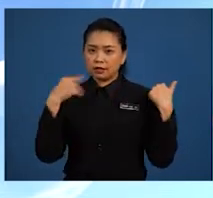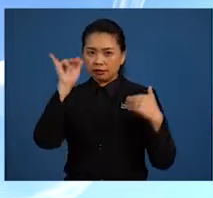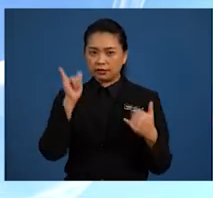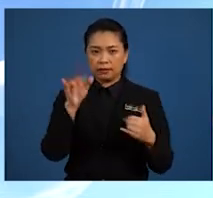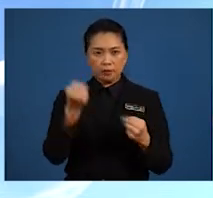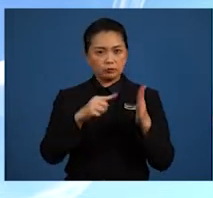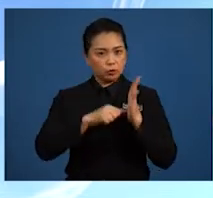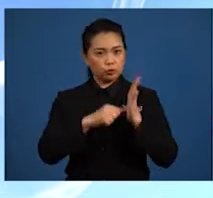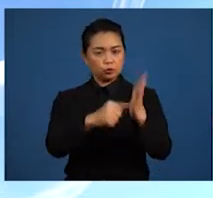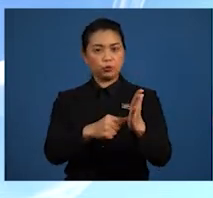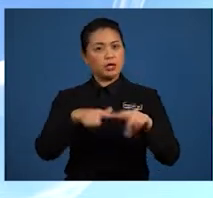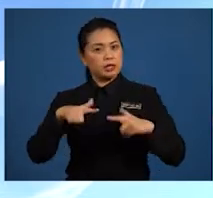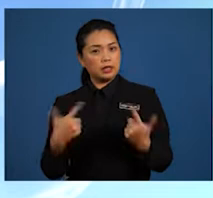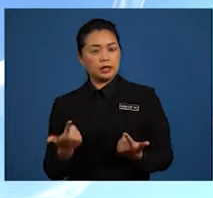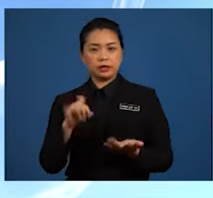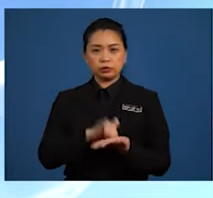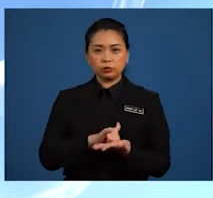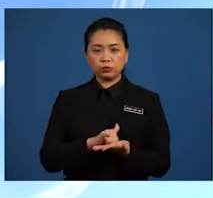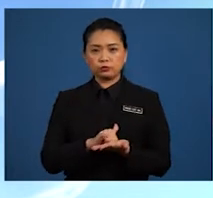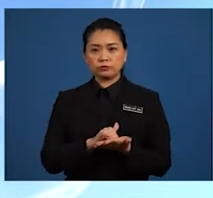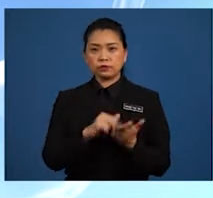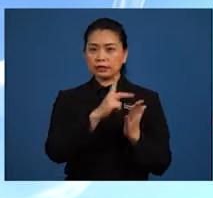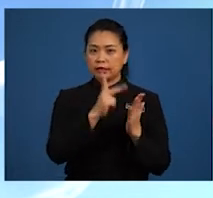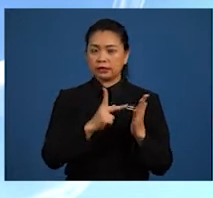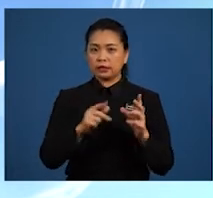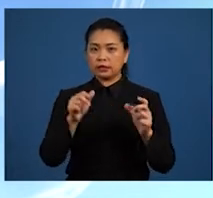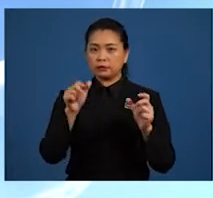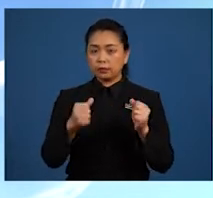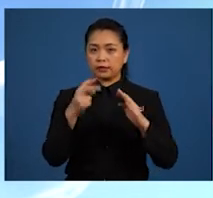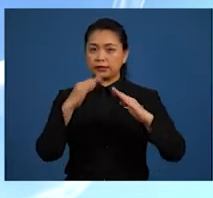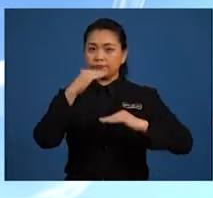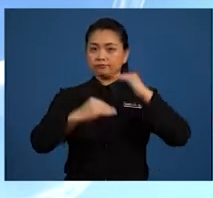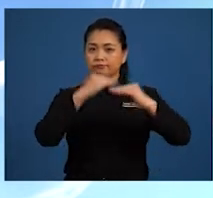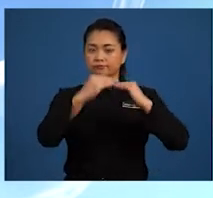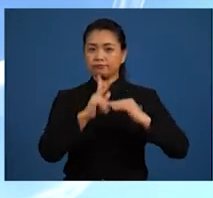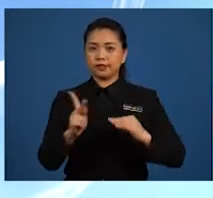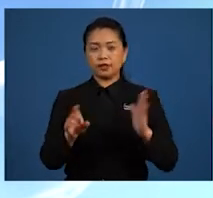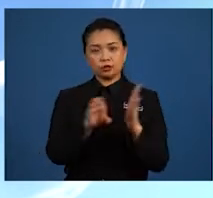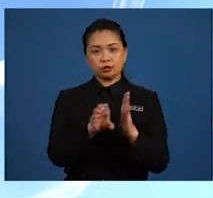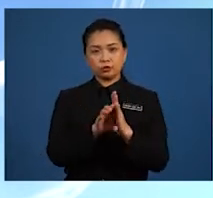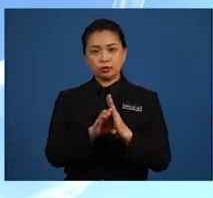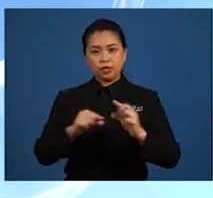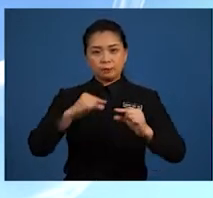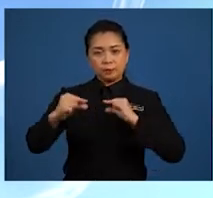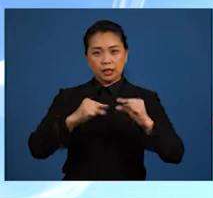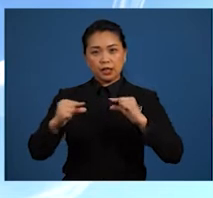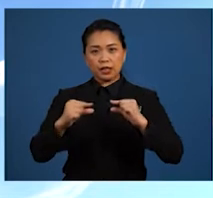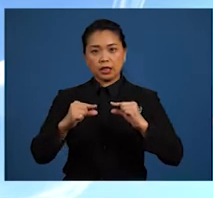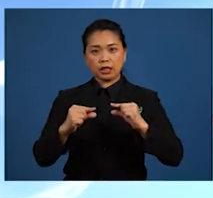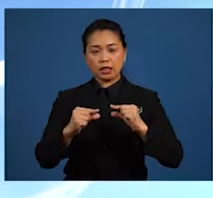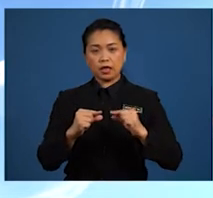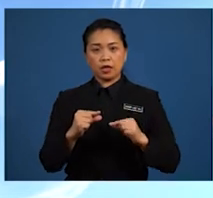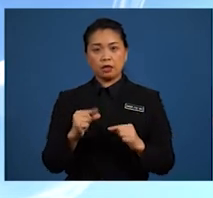ingin ditonjolkan selain itu retinitis juga dapat dipetik akan contohnya pergerakkan